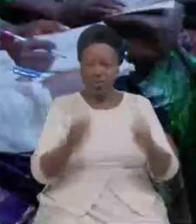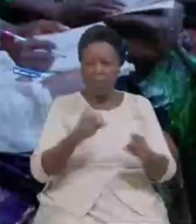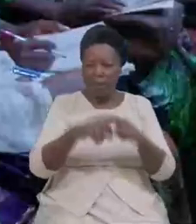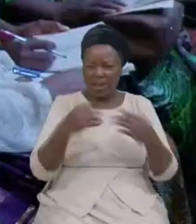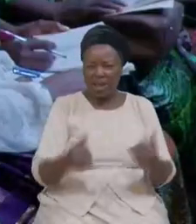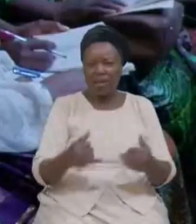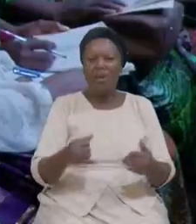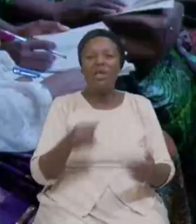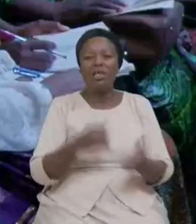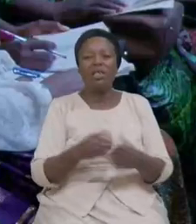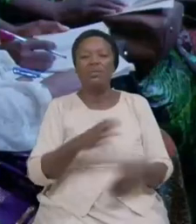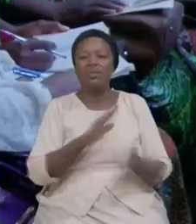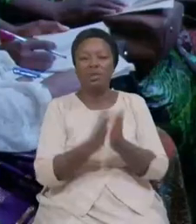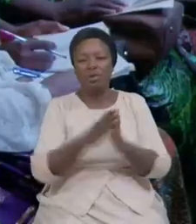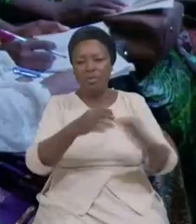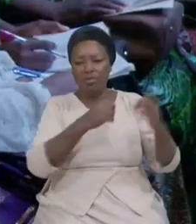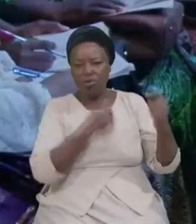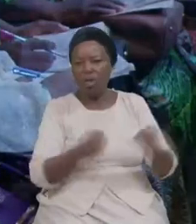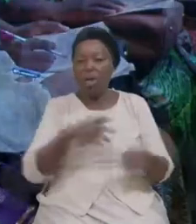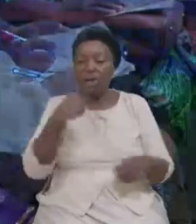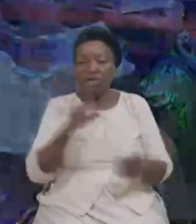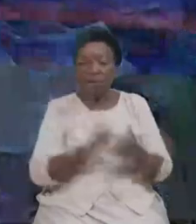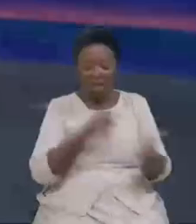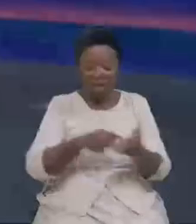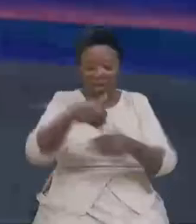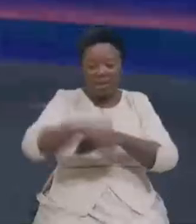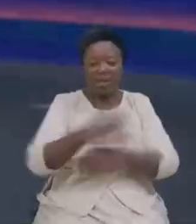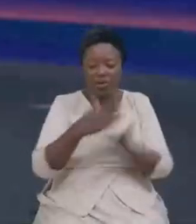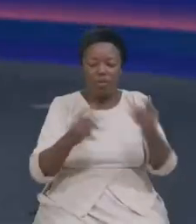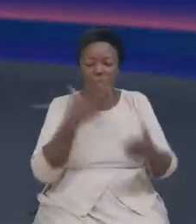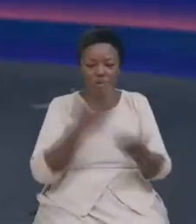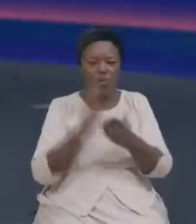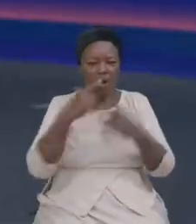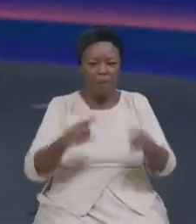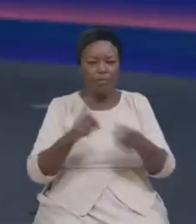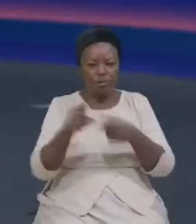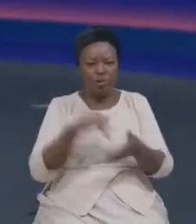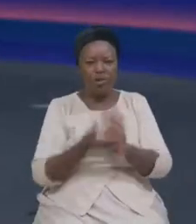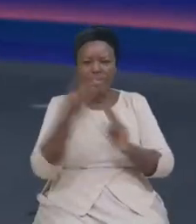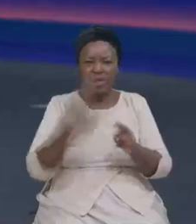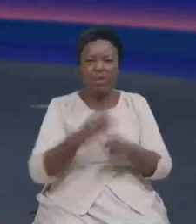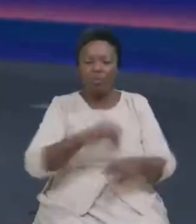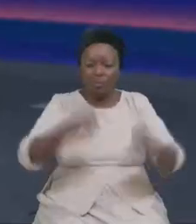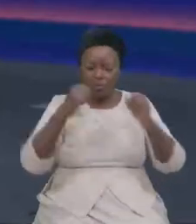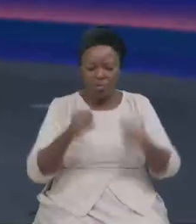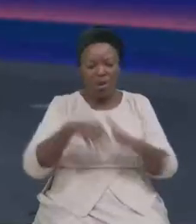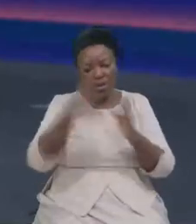tu vas encore glorifier le Seigneur. Mais il fut fortifié par la foi, donnant gloire à Dieu. Voyez le